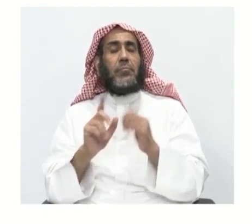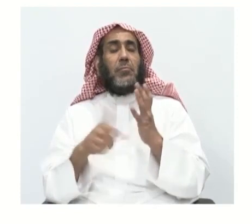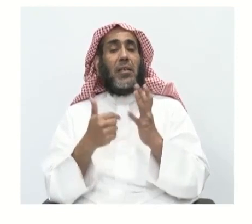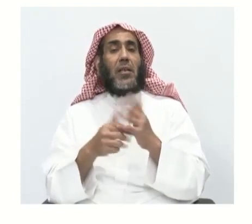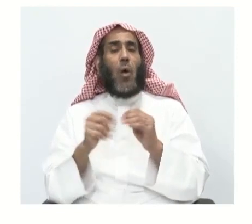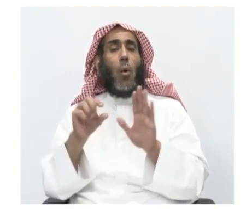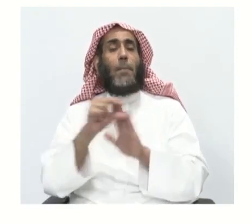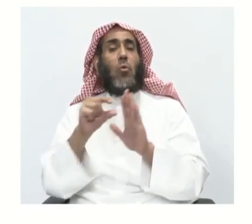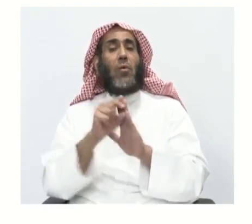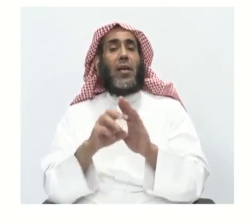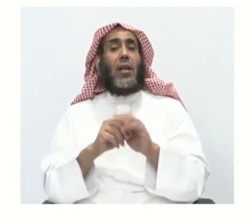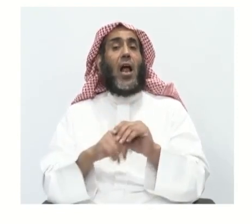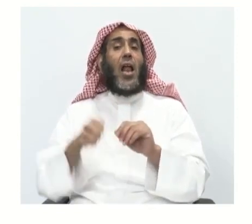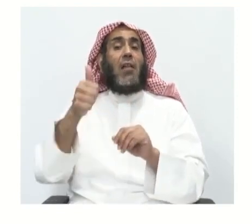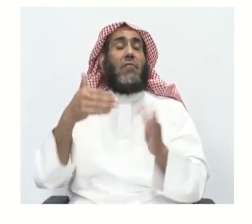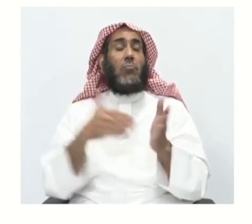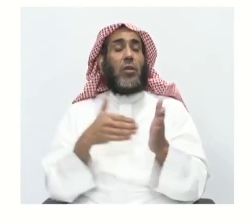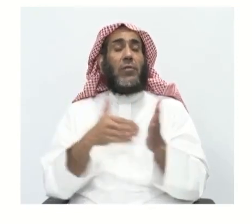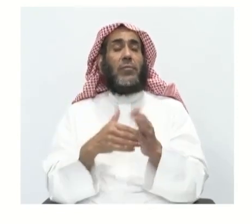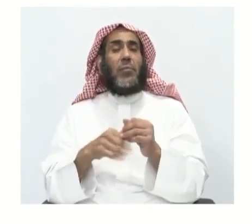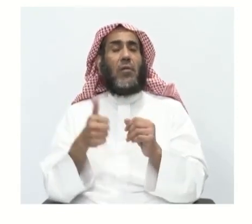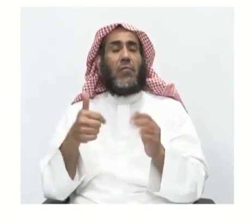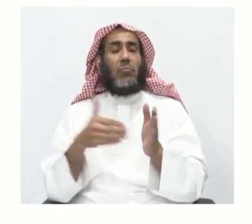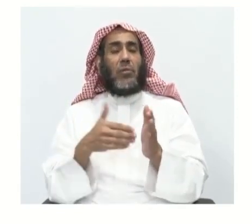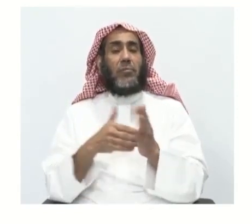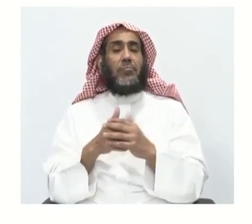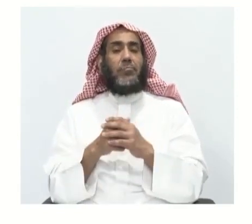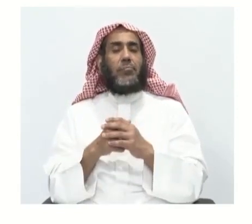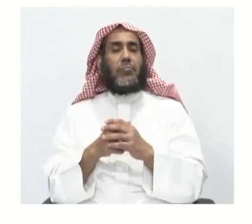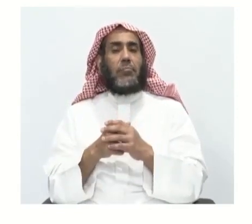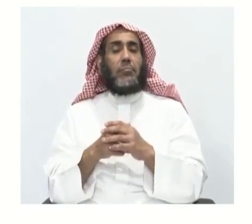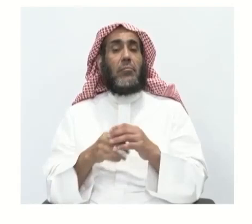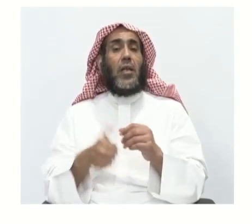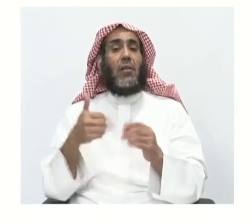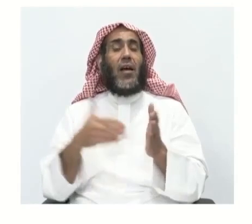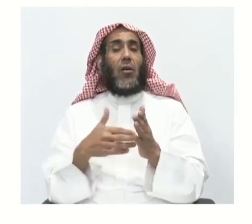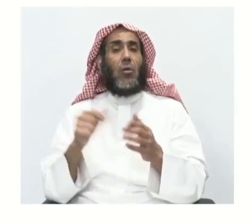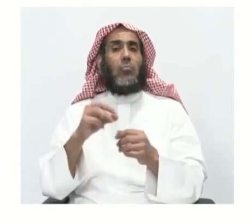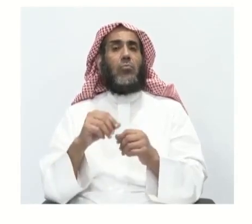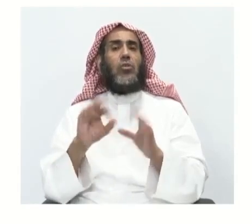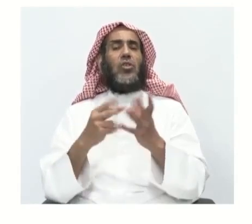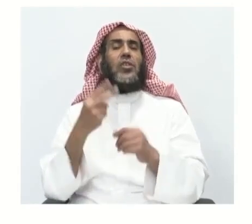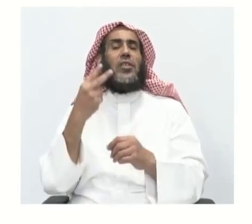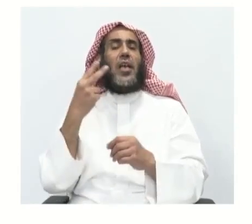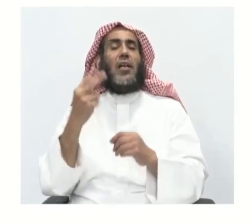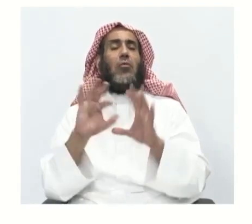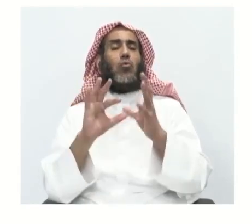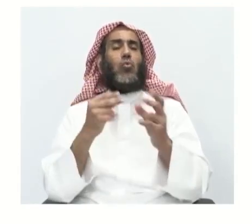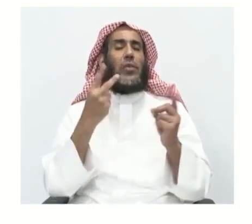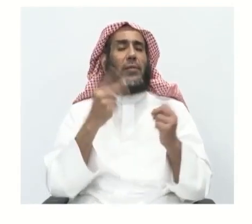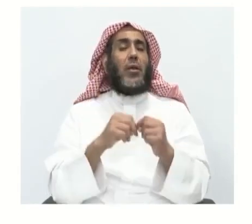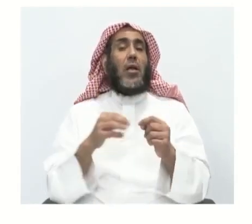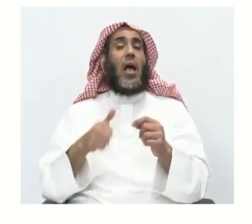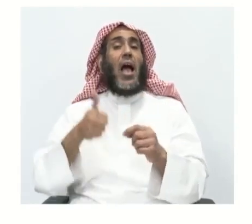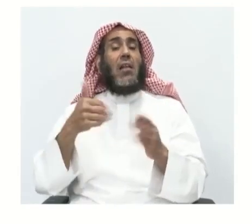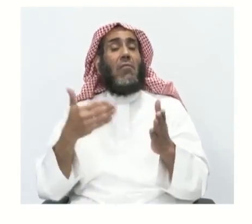اول موضوع فيها الالف المتطرفه الالف المتطرفه طبعا الالف في اخر الكلمه صورتان لالف اخر الكريمه صورتان